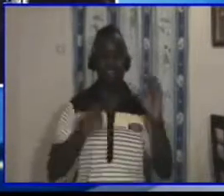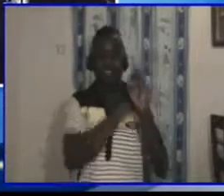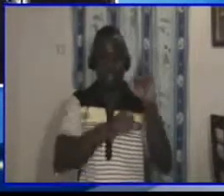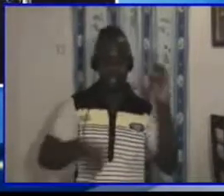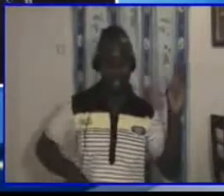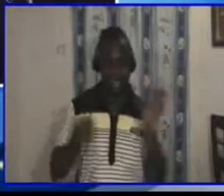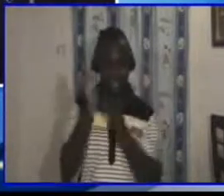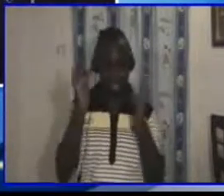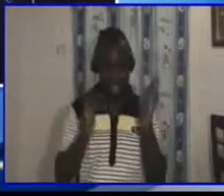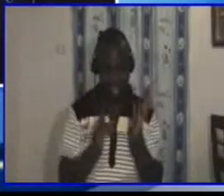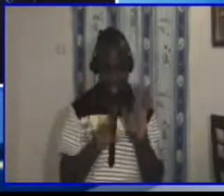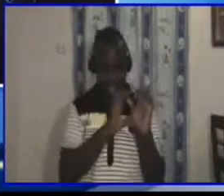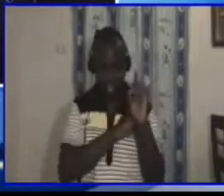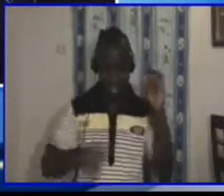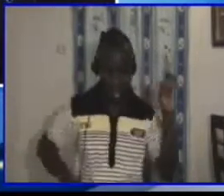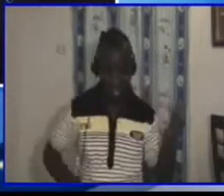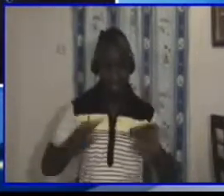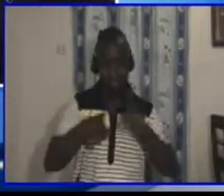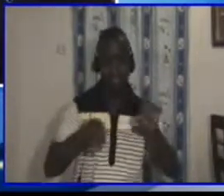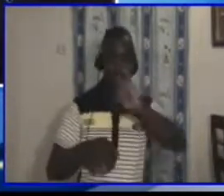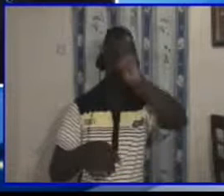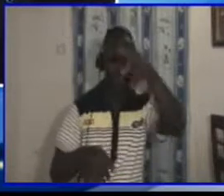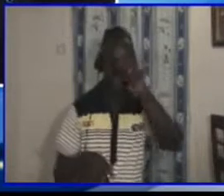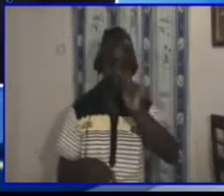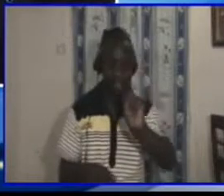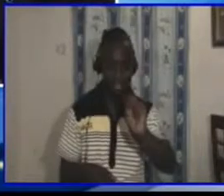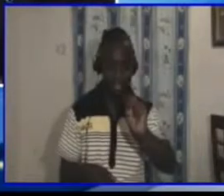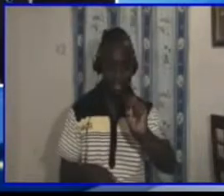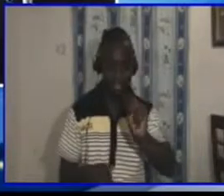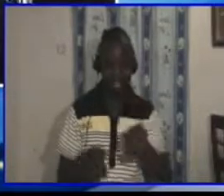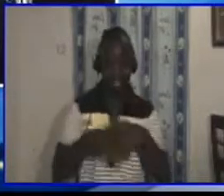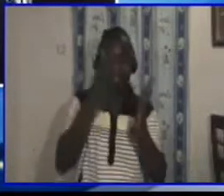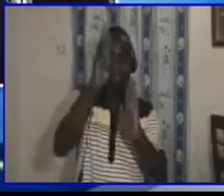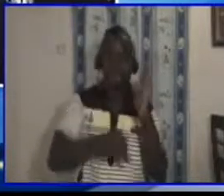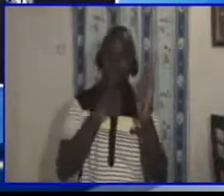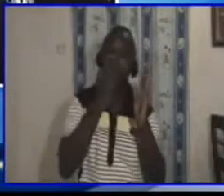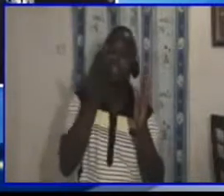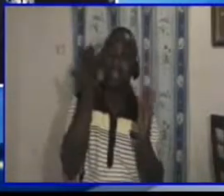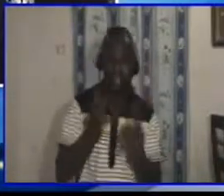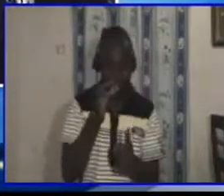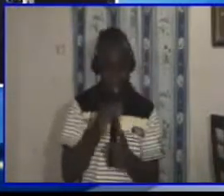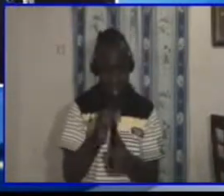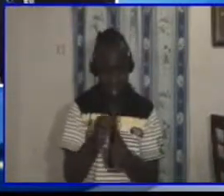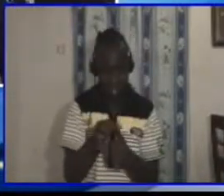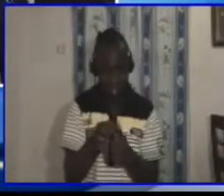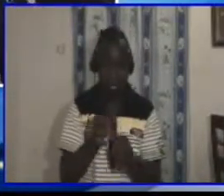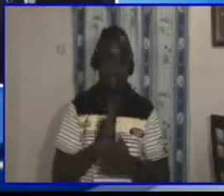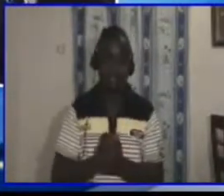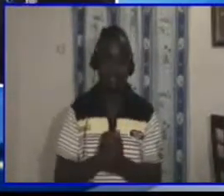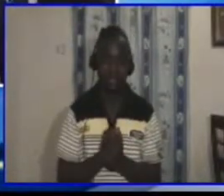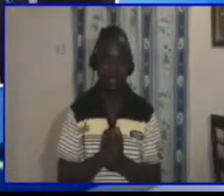e la nascita del salvatore il nostro signore gesù cristo ma in